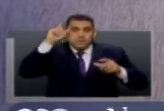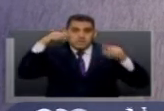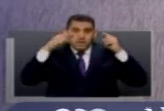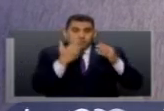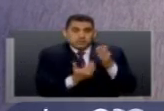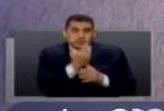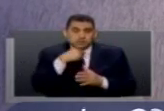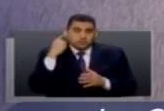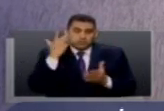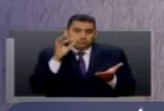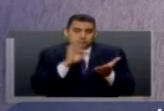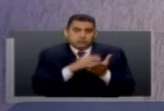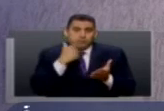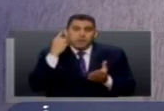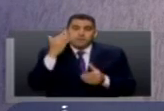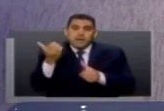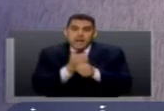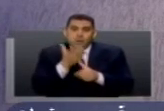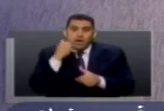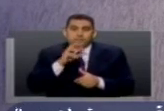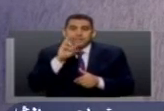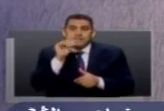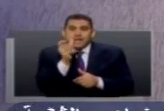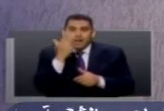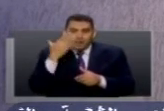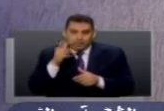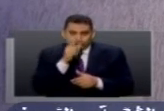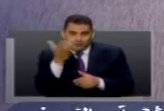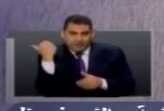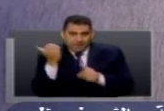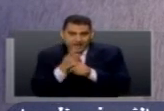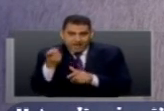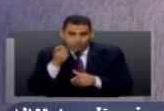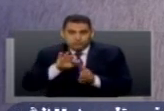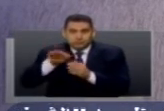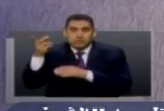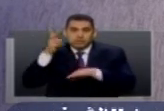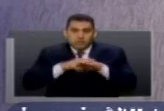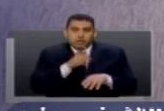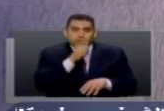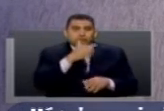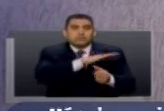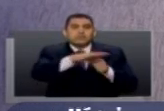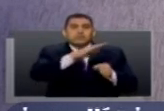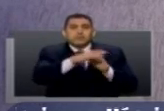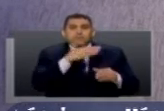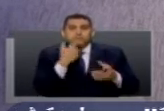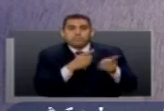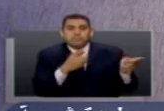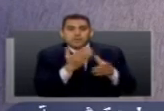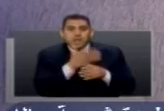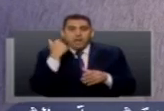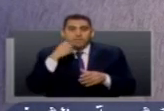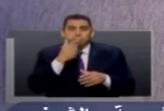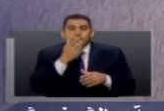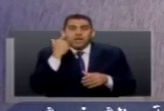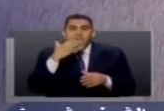مثل قصه سيدتنا زينب التي ذكرت من قبل وهنا ملمح سريع هذه المشاكل بدات من بعد القرن الخامس